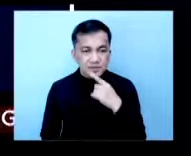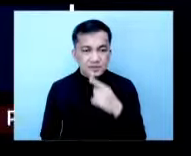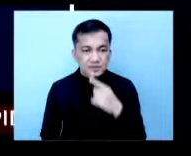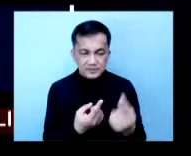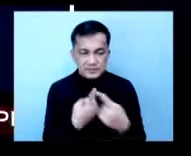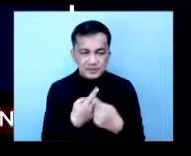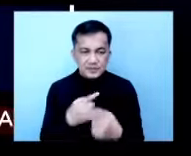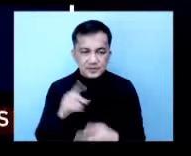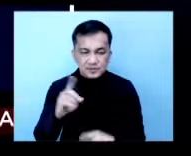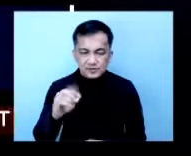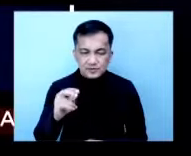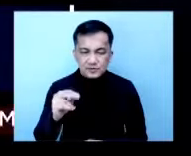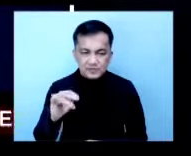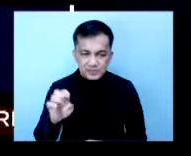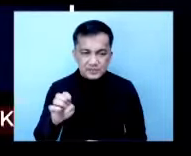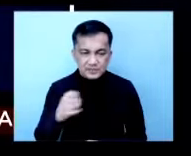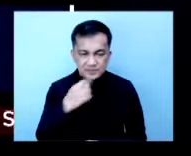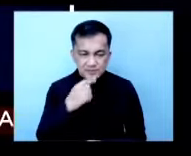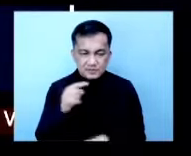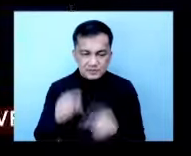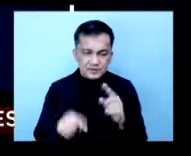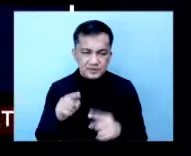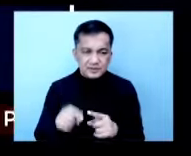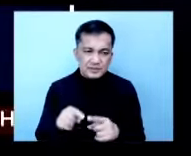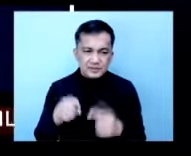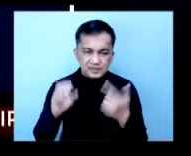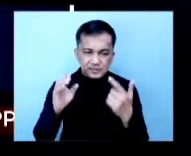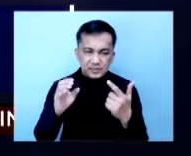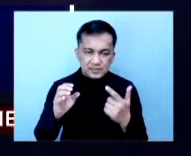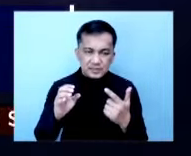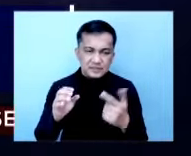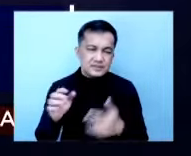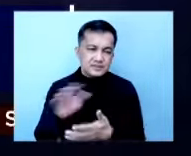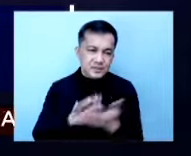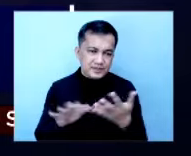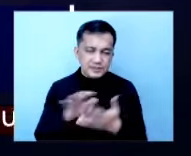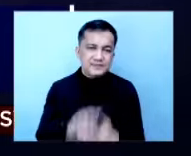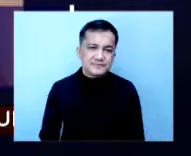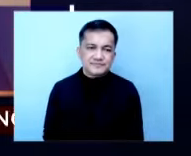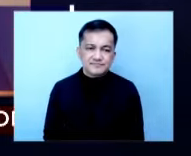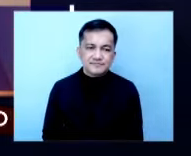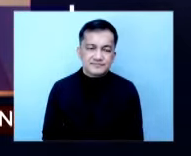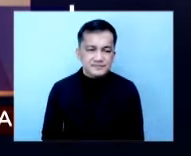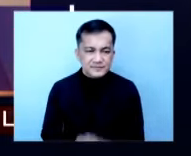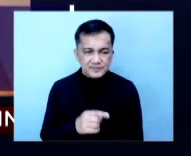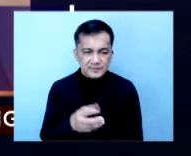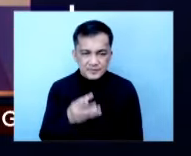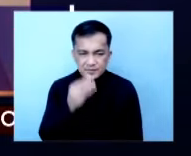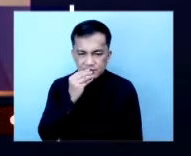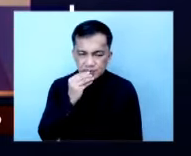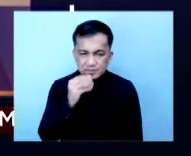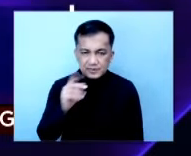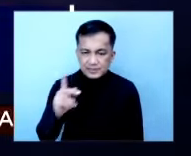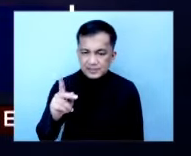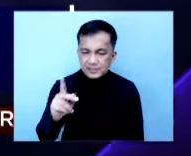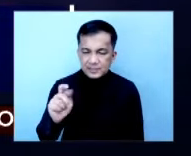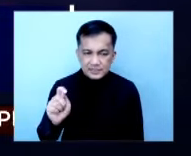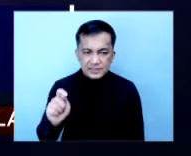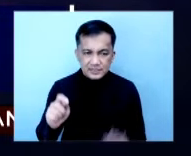noon ni Donny at nilinaw na friends at chill lang sila lahat sa party. No comment pa naman sa vlog ni OG sina Catherine at